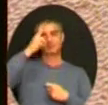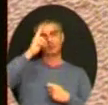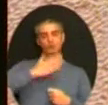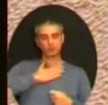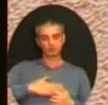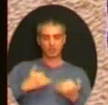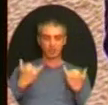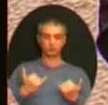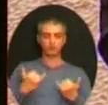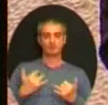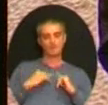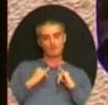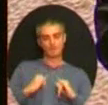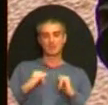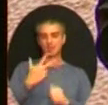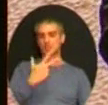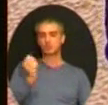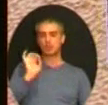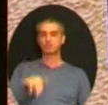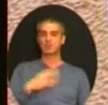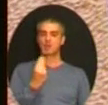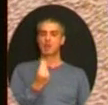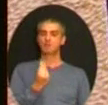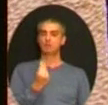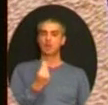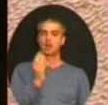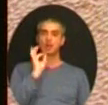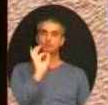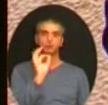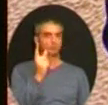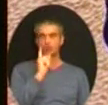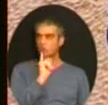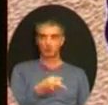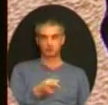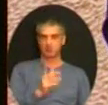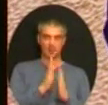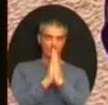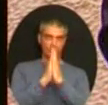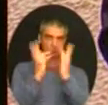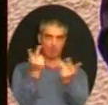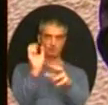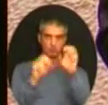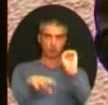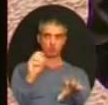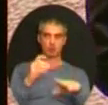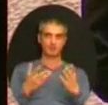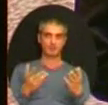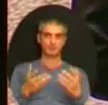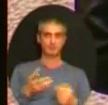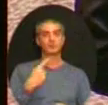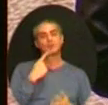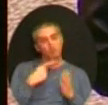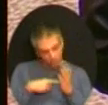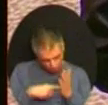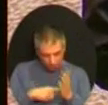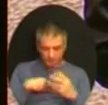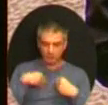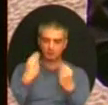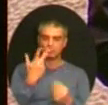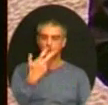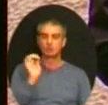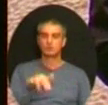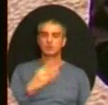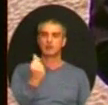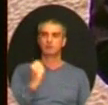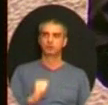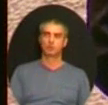רוצה עכשיו מתנה של 300 אלף שקל, כדי שהוא לא יצטרך ללכת לחפש תורמים. ונניח שניתן את ה-300 אלף